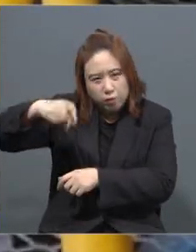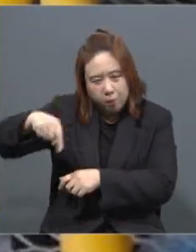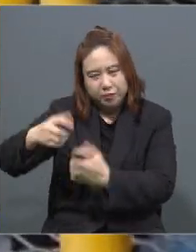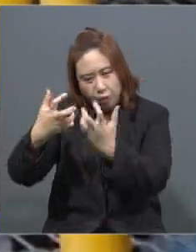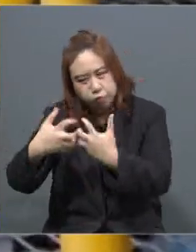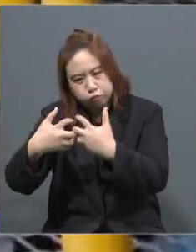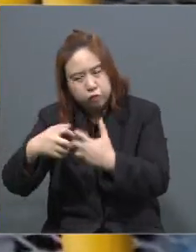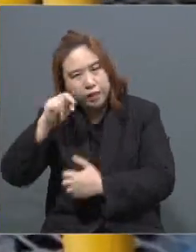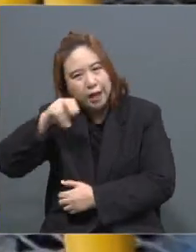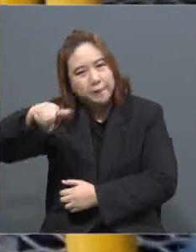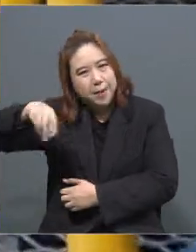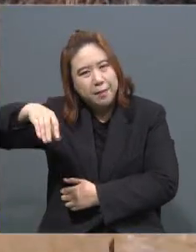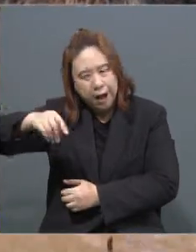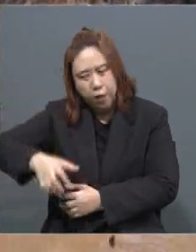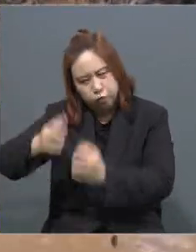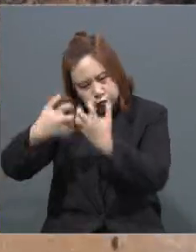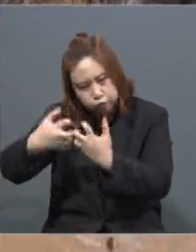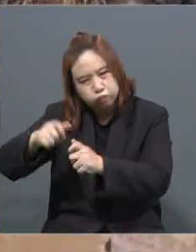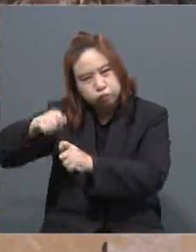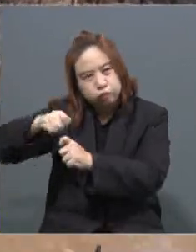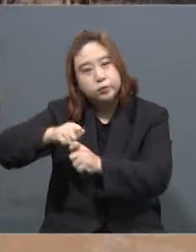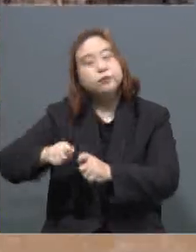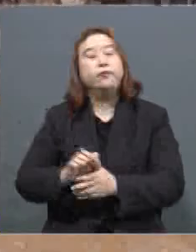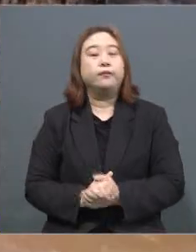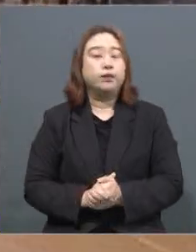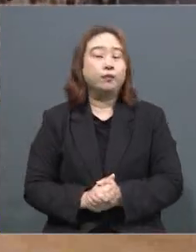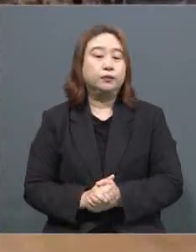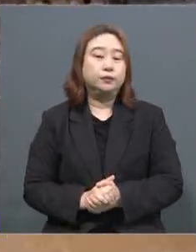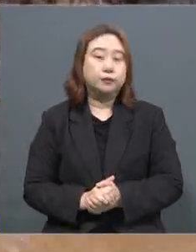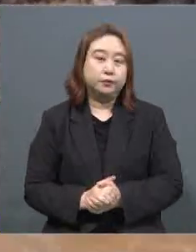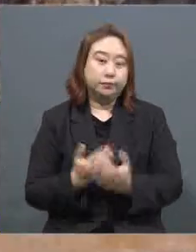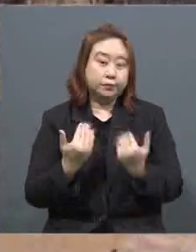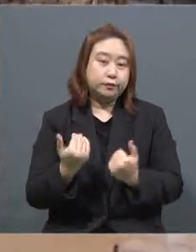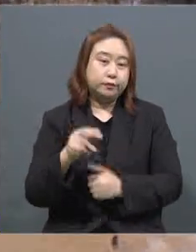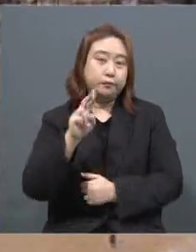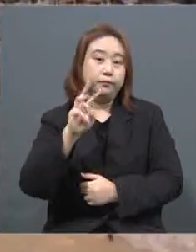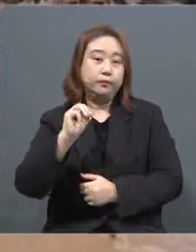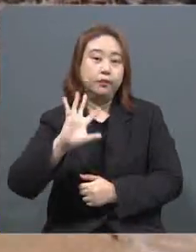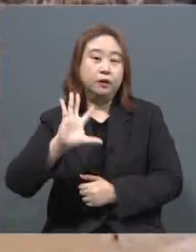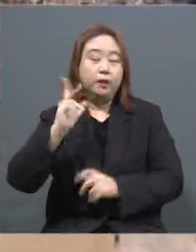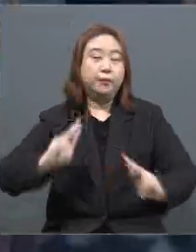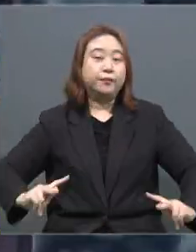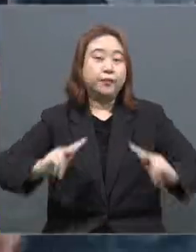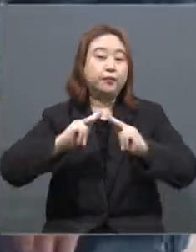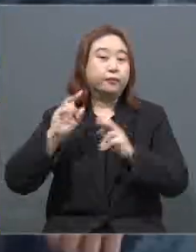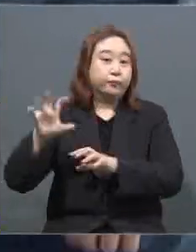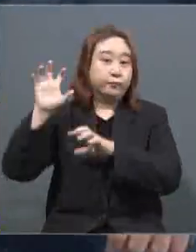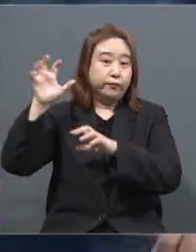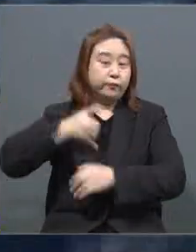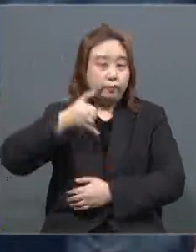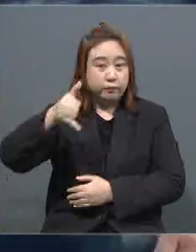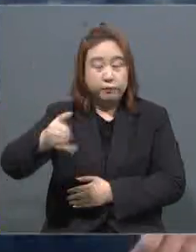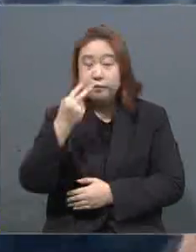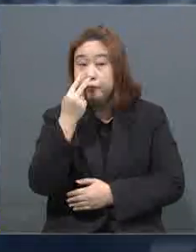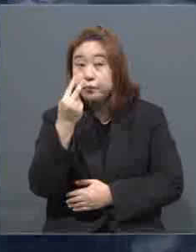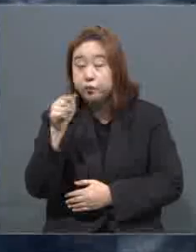าให้กลับมาแล้วเสร็จนะครับล่าสุดนางสาวซาบีดาไทยเศรษฐ์รัฐมนตรีช่วยว่าการกระทรวงมหาดไทยลงพื้นที่ไปติดตาม